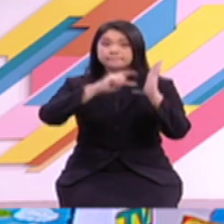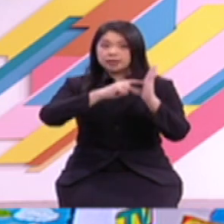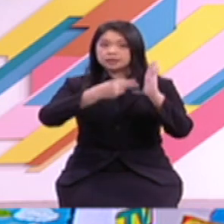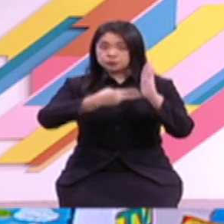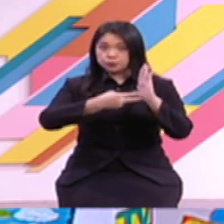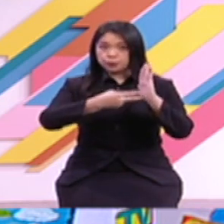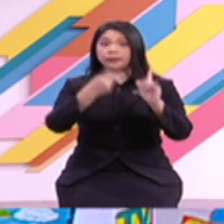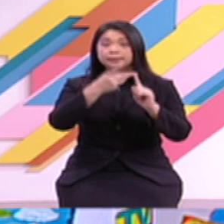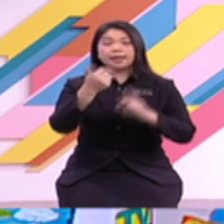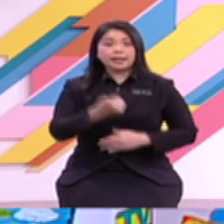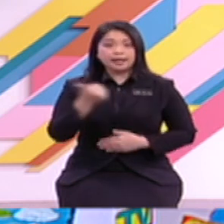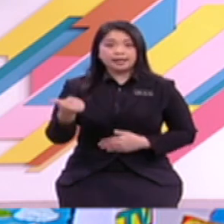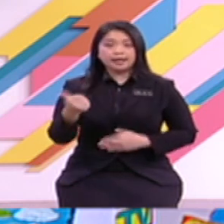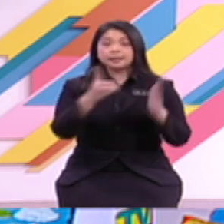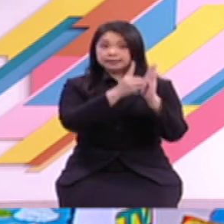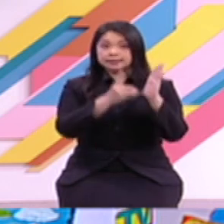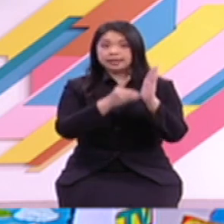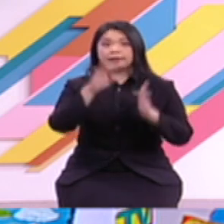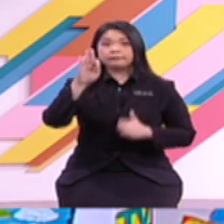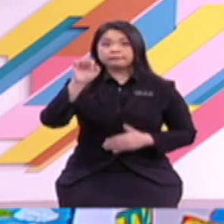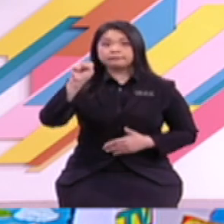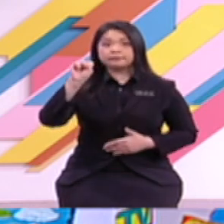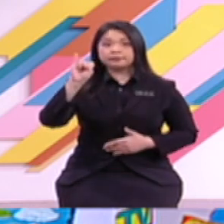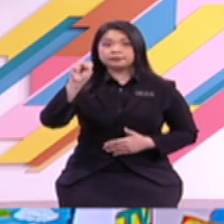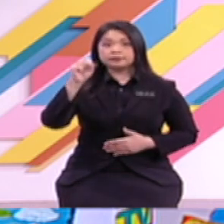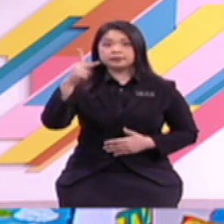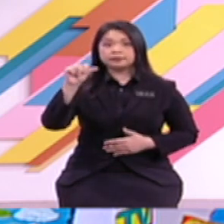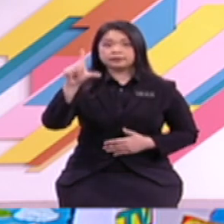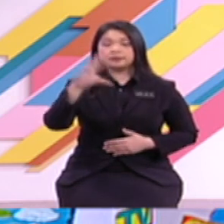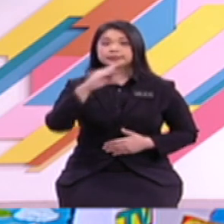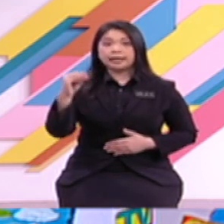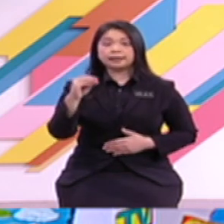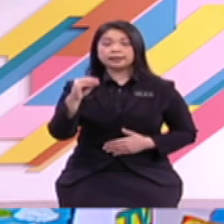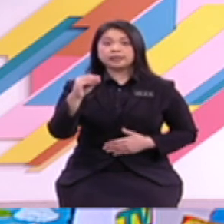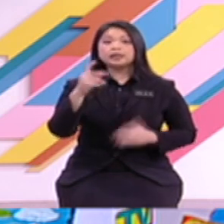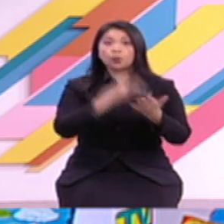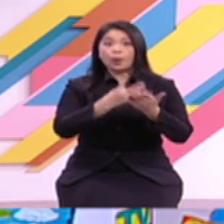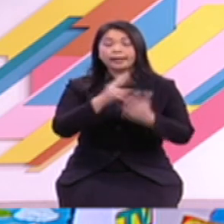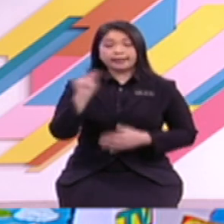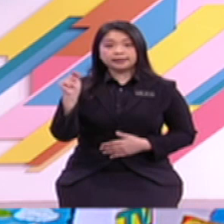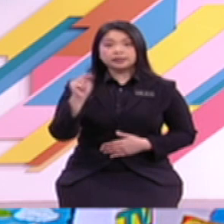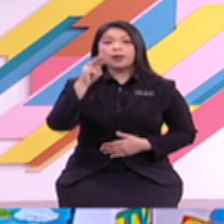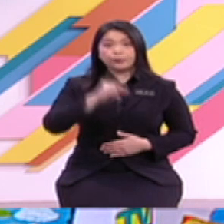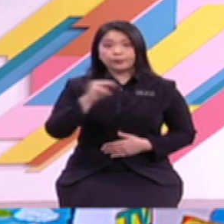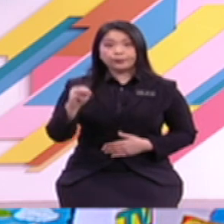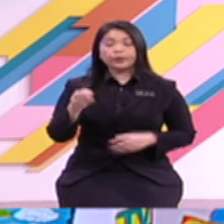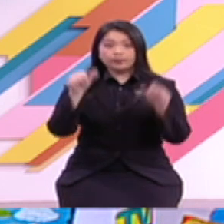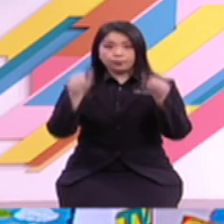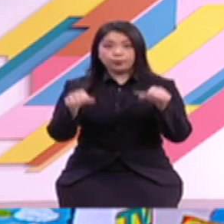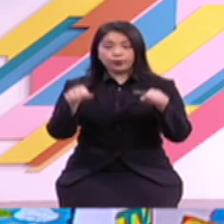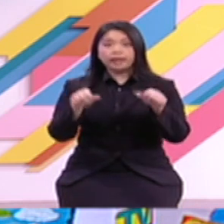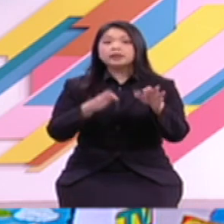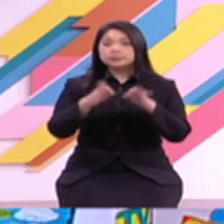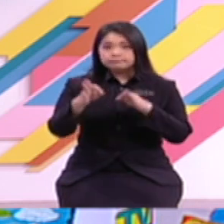alat dasar fiskal dan juga alat dasar keuangan Oke Seterusnya murid-murid boleh